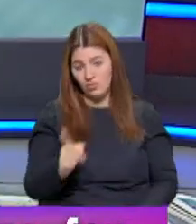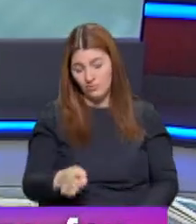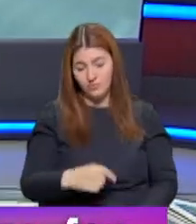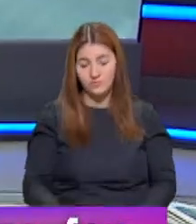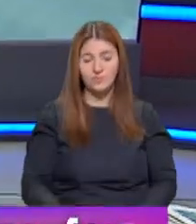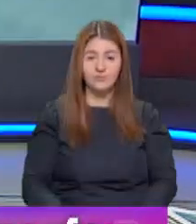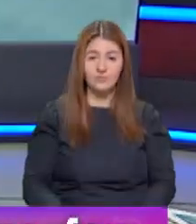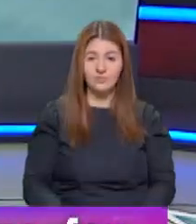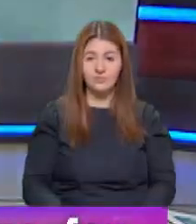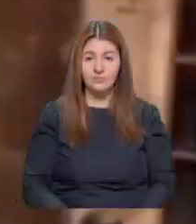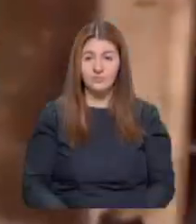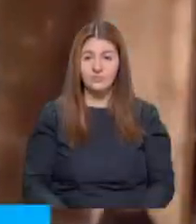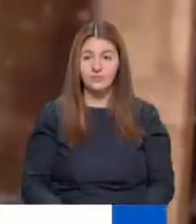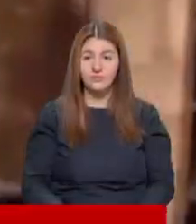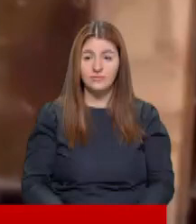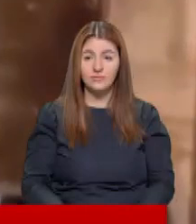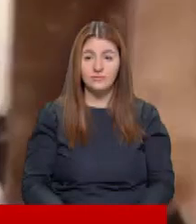Kılıçdaroğlu.